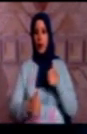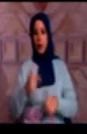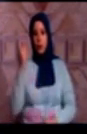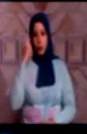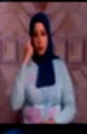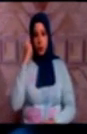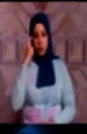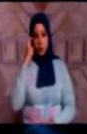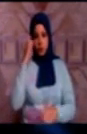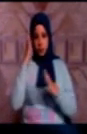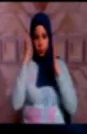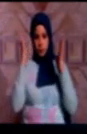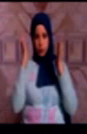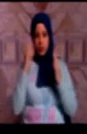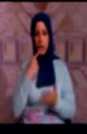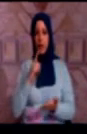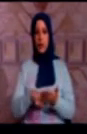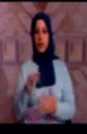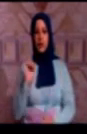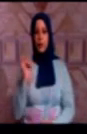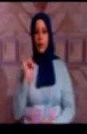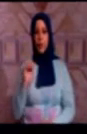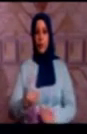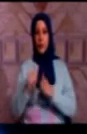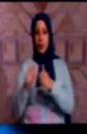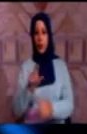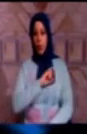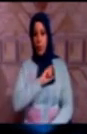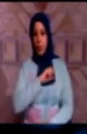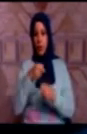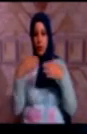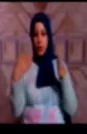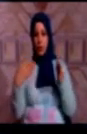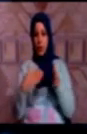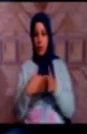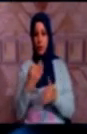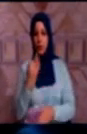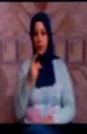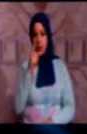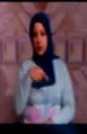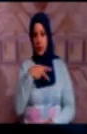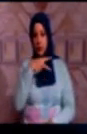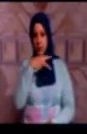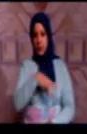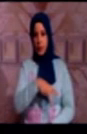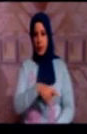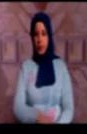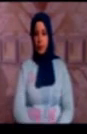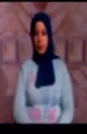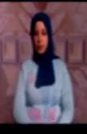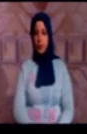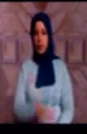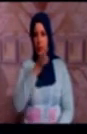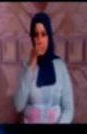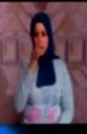تمام حاليا دلوقتي وهتنتهي يوم 3 اغسطس زي كليات